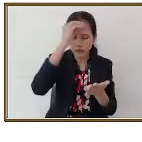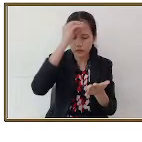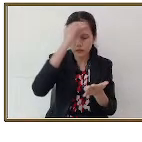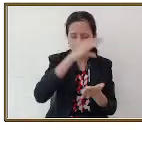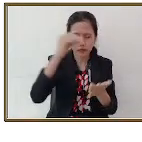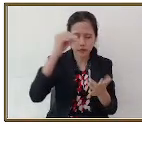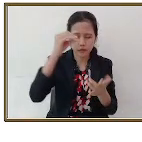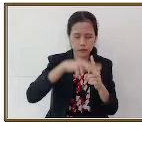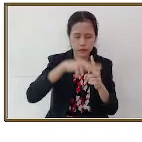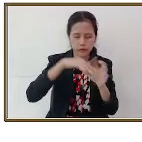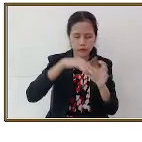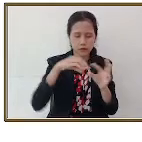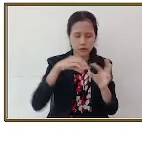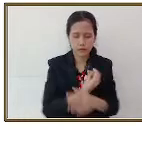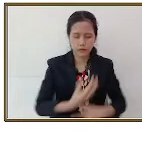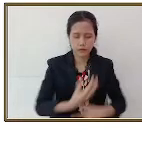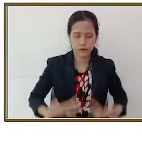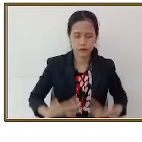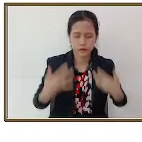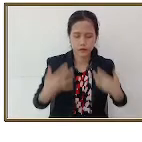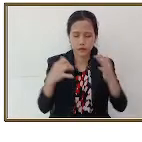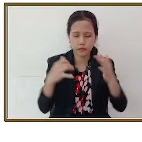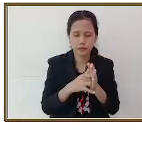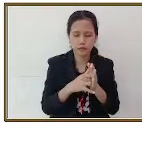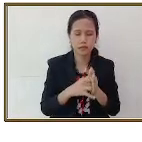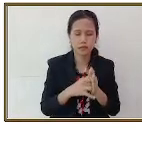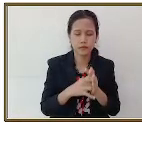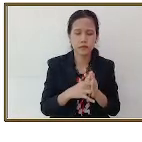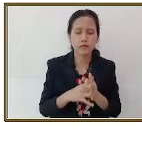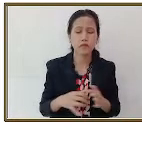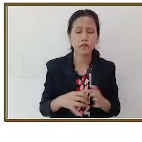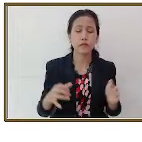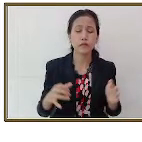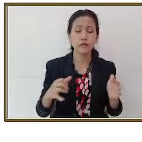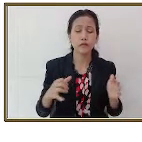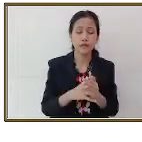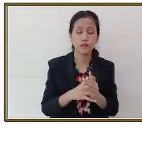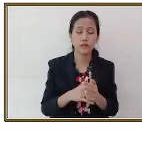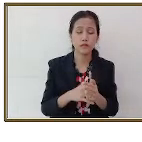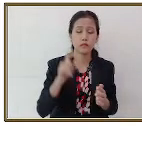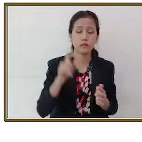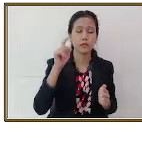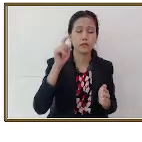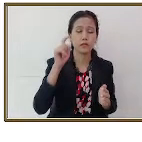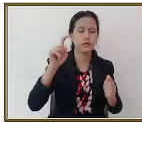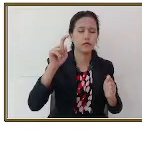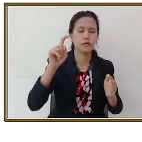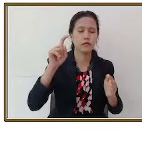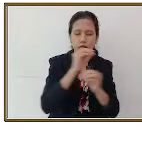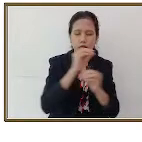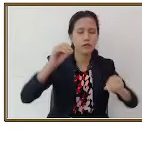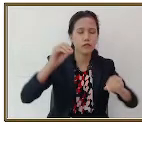ibig sabihin po nun, kami may pag-aalinlangan na isa ay na-apply po namin ang iyong salita.